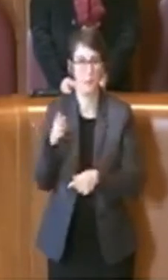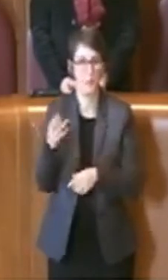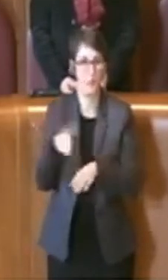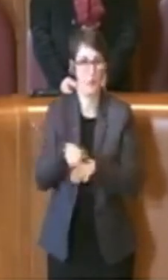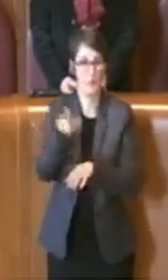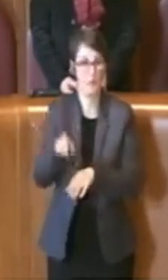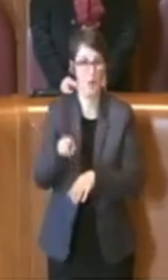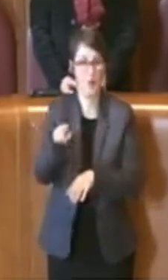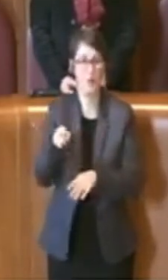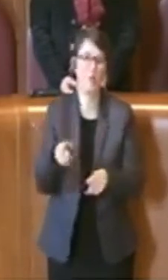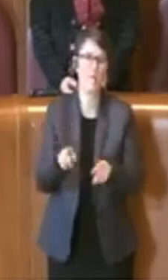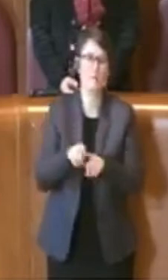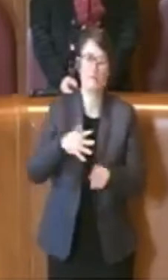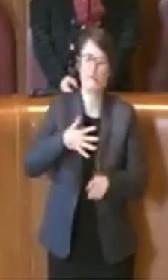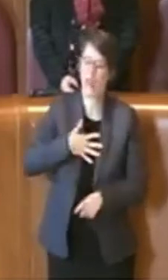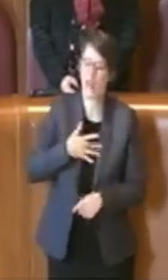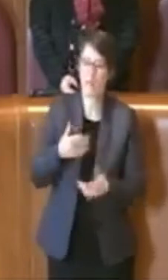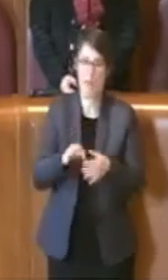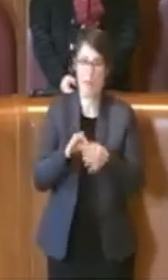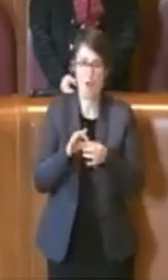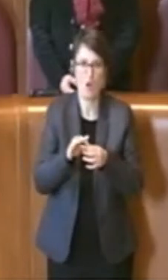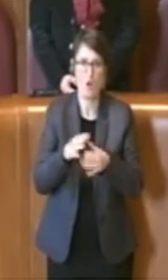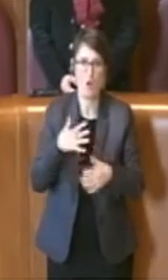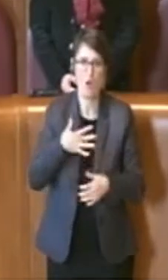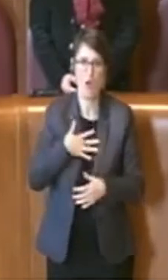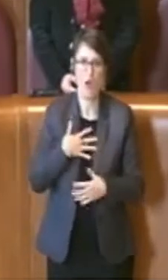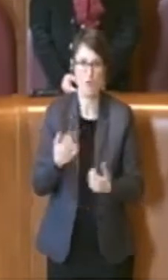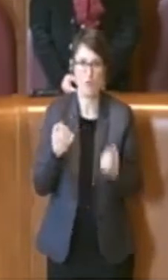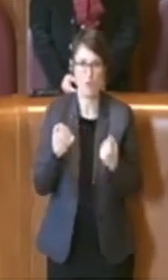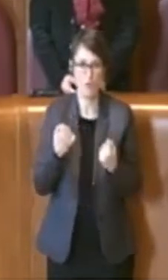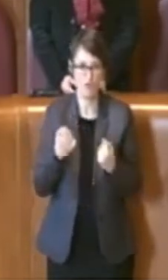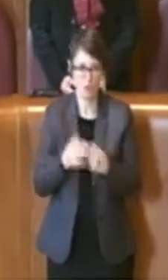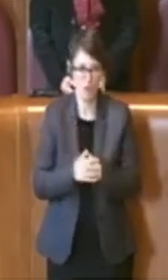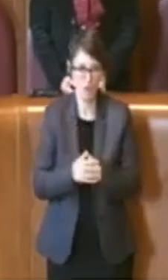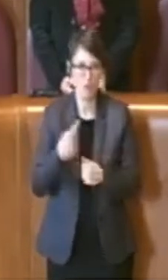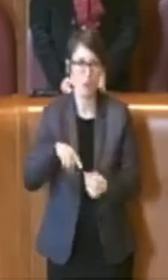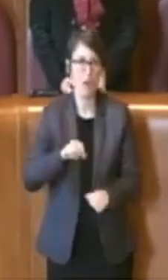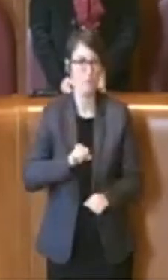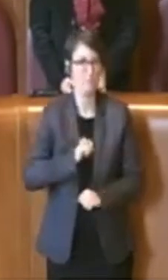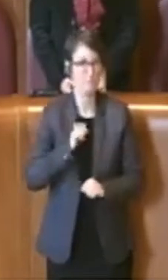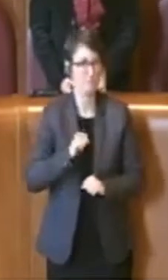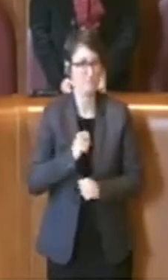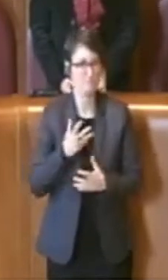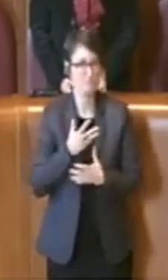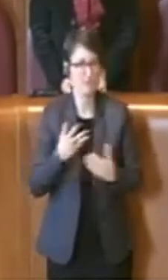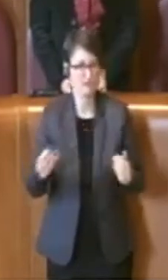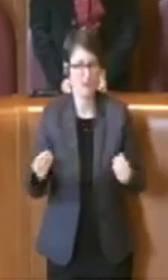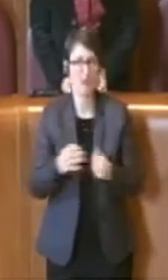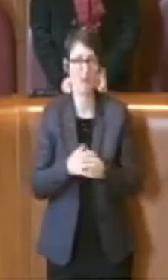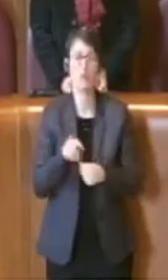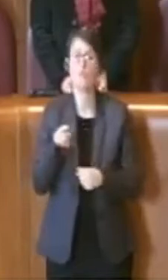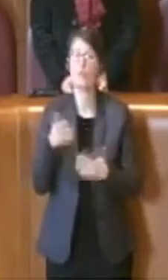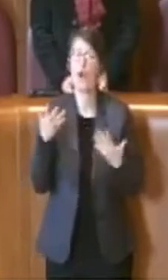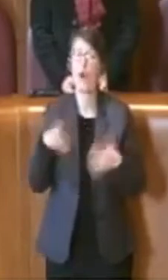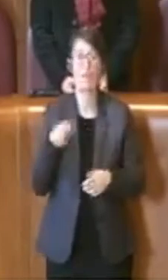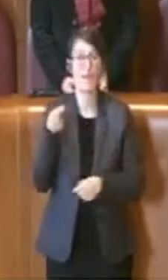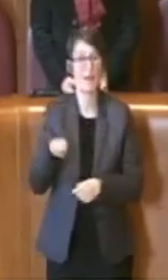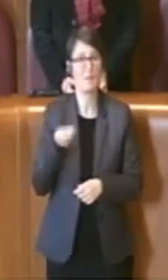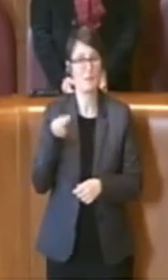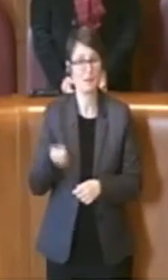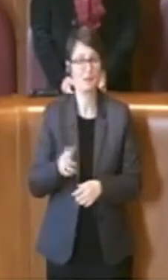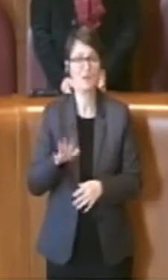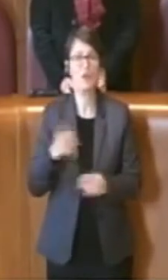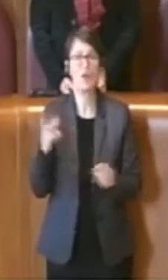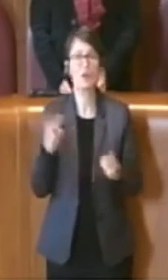smarriti e addolorati. Esprimo il cordoglio e la vicinanza di tutti noi alla sua famiglia. Alfredo era in pensione, ma ha sentito